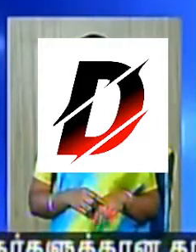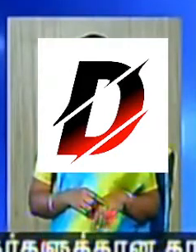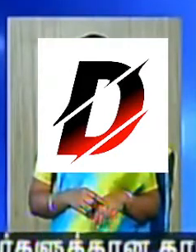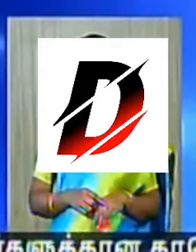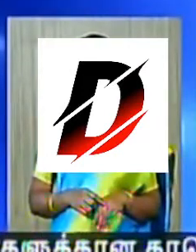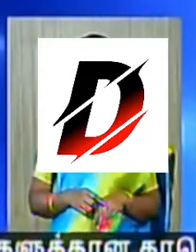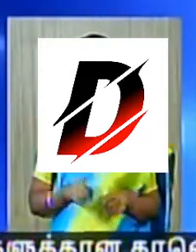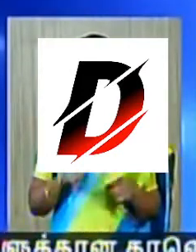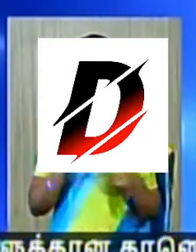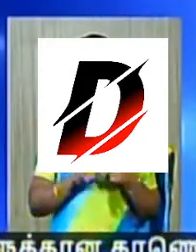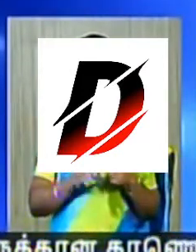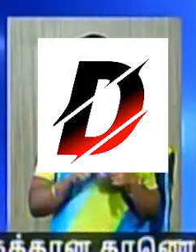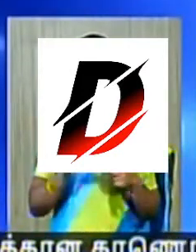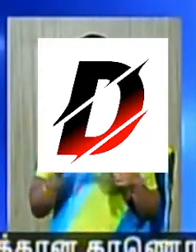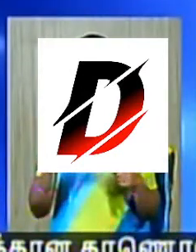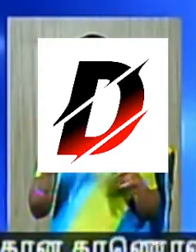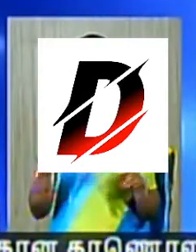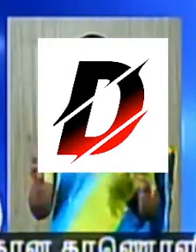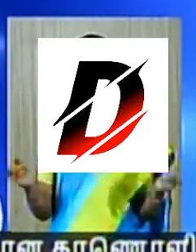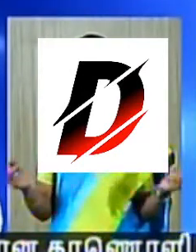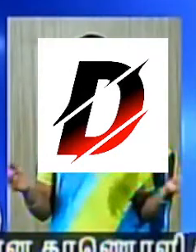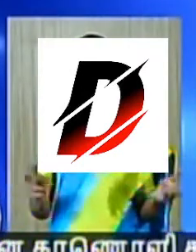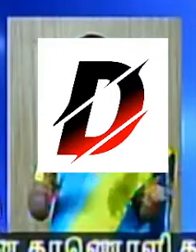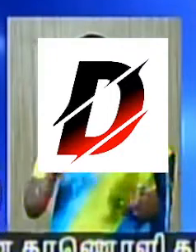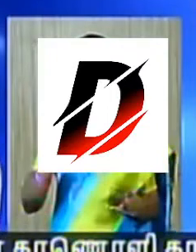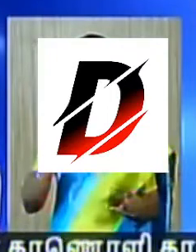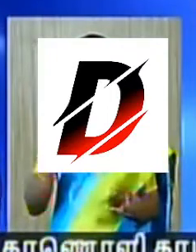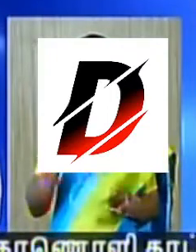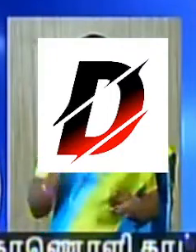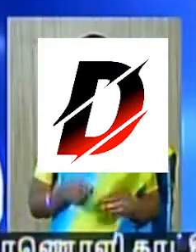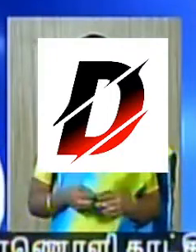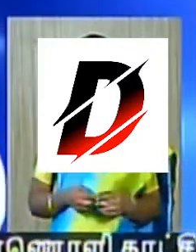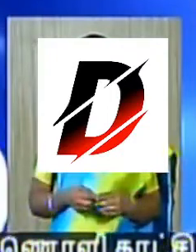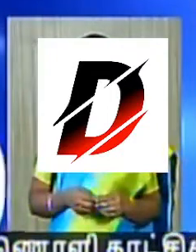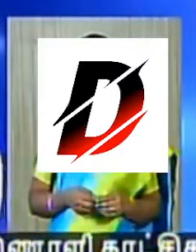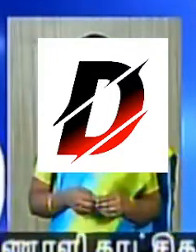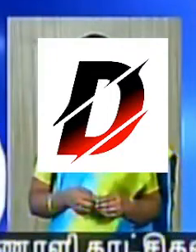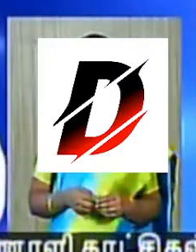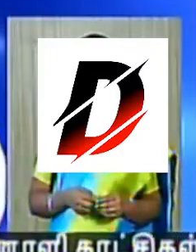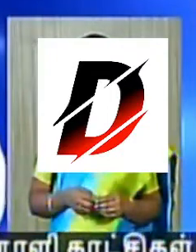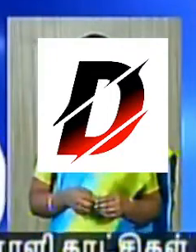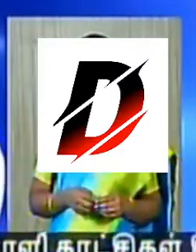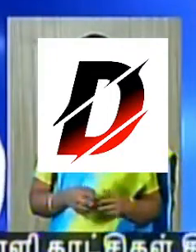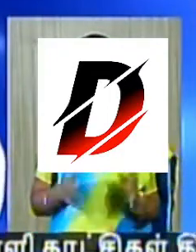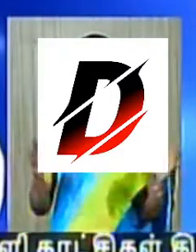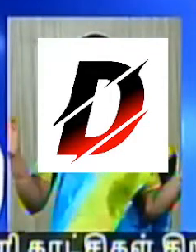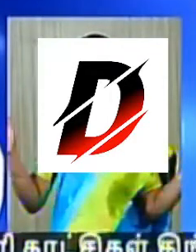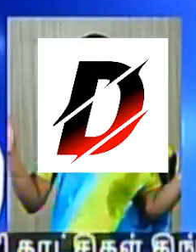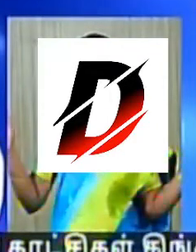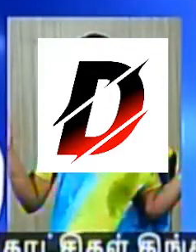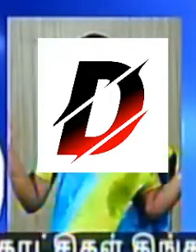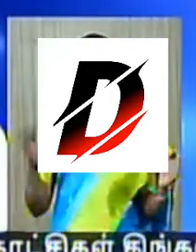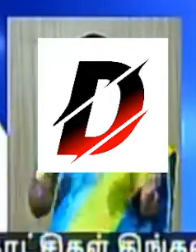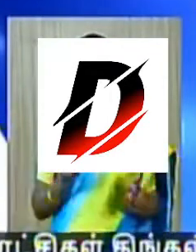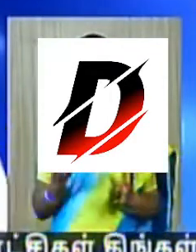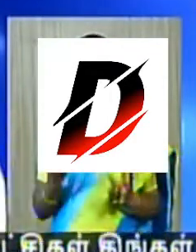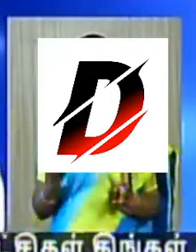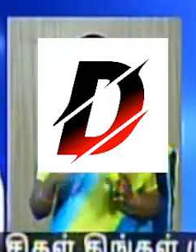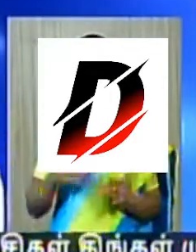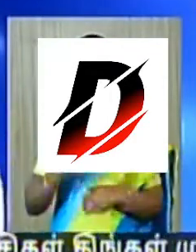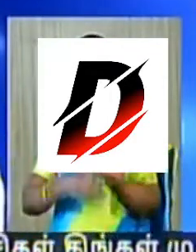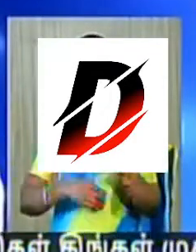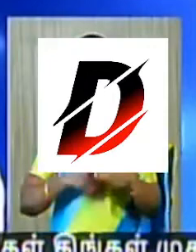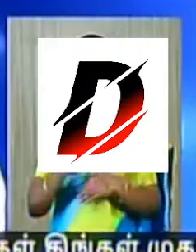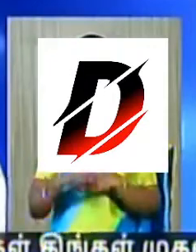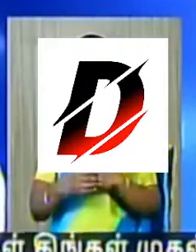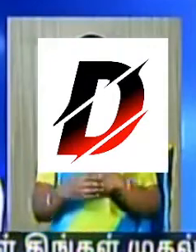மைனஸ் கழிச்சு தான் ஆகணும் கழிச்சால என்ன கிடைக்கும் 12 என்ன 12 பிளஸ் 12 மைனஸ் 12 அதுக்கு ஐடியா என்ன கொடுத்துருந்தோம் நாம எது